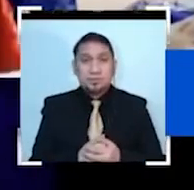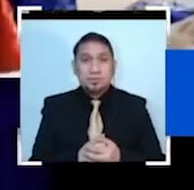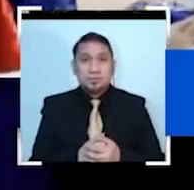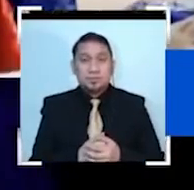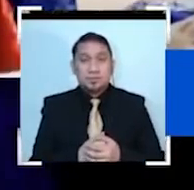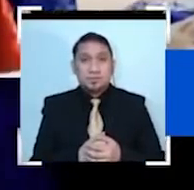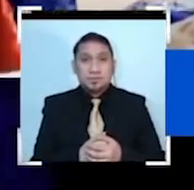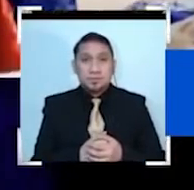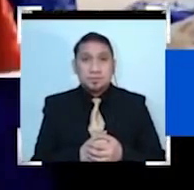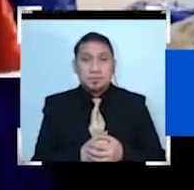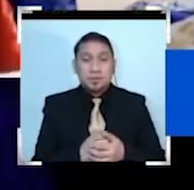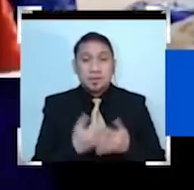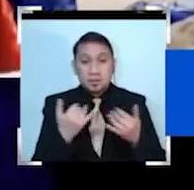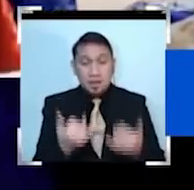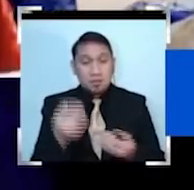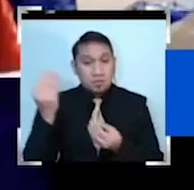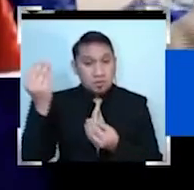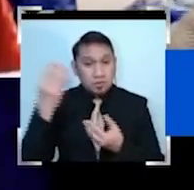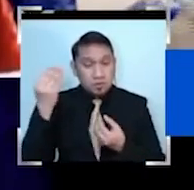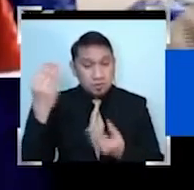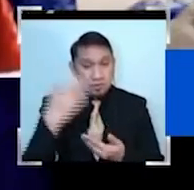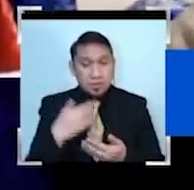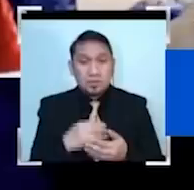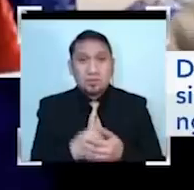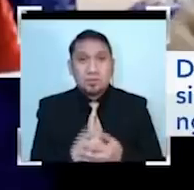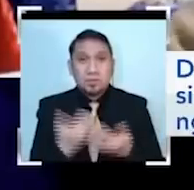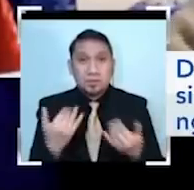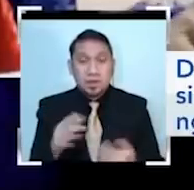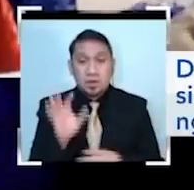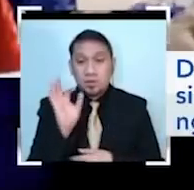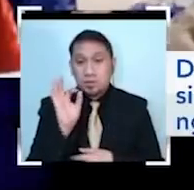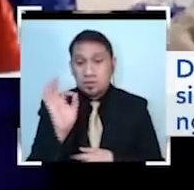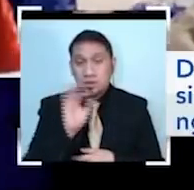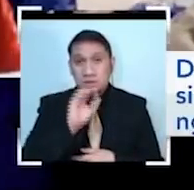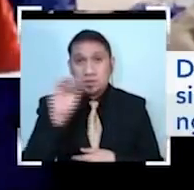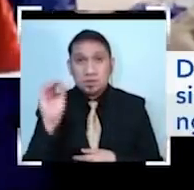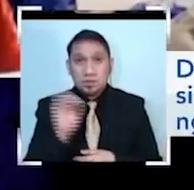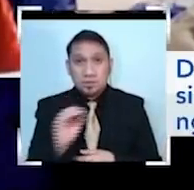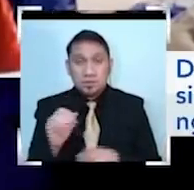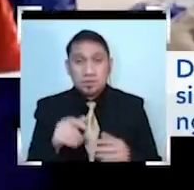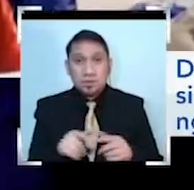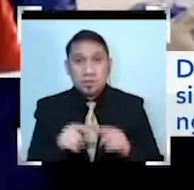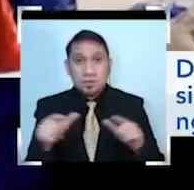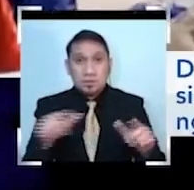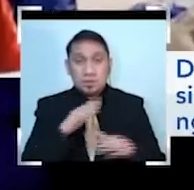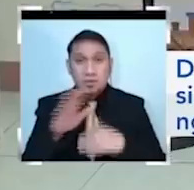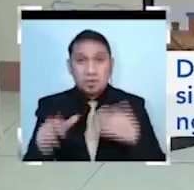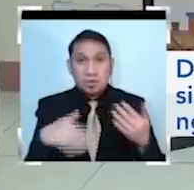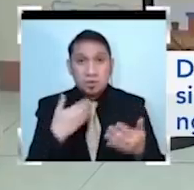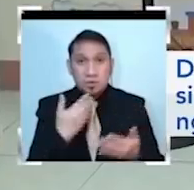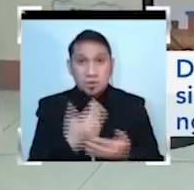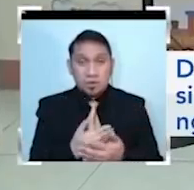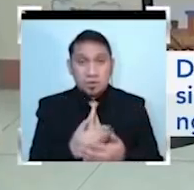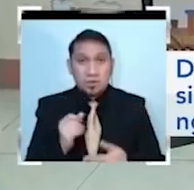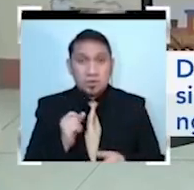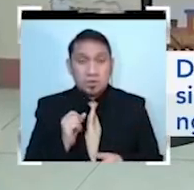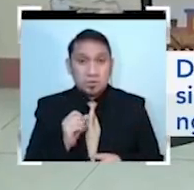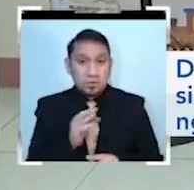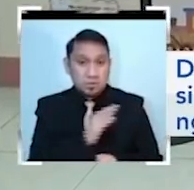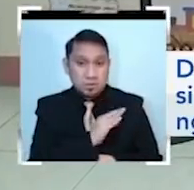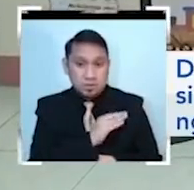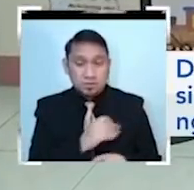ditong information ay aabot na ng 90% ang level ng lahat-lahat na personnel, including